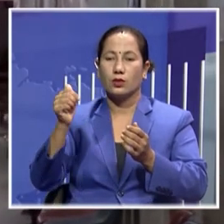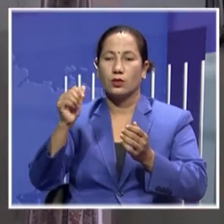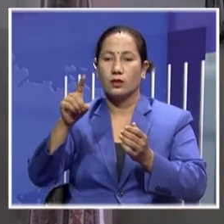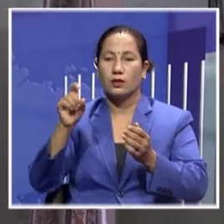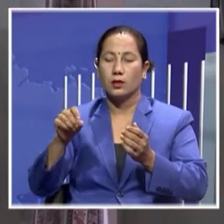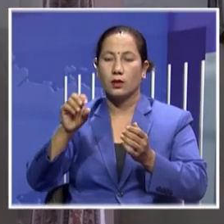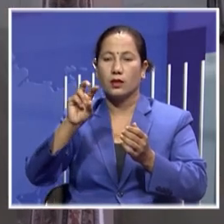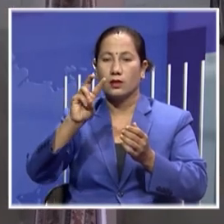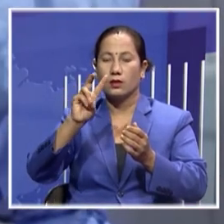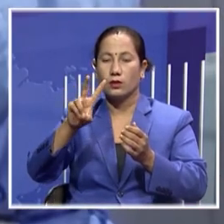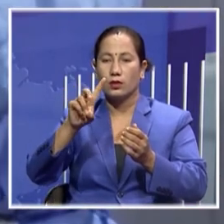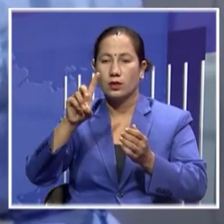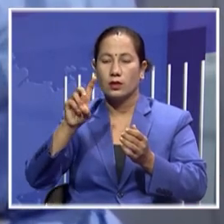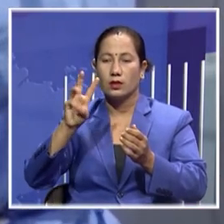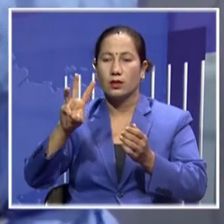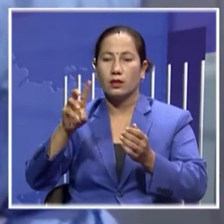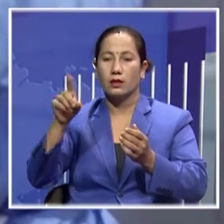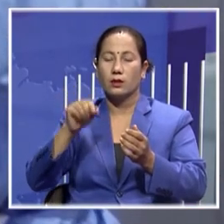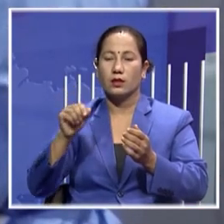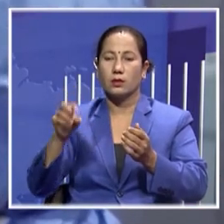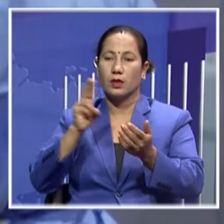16.23% संक्रमण देखिएको छ भने थप